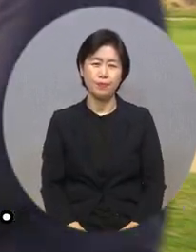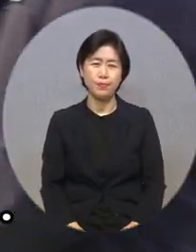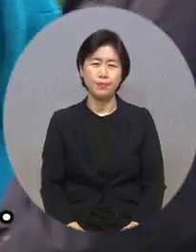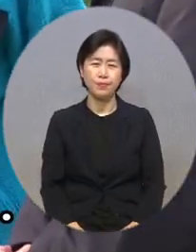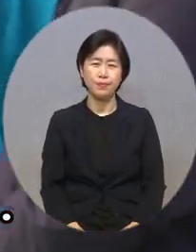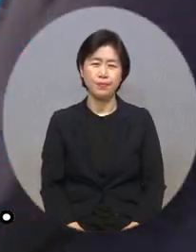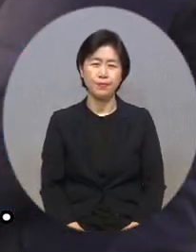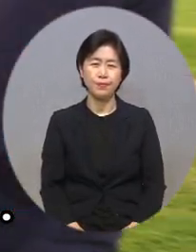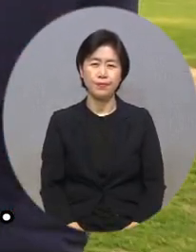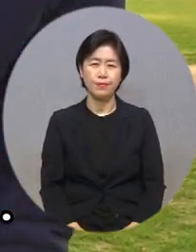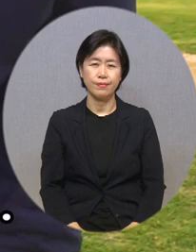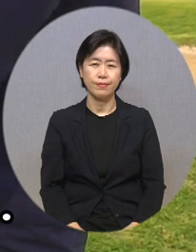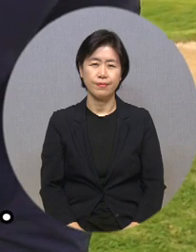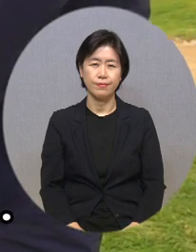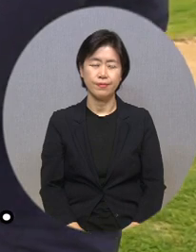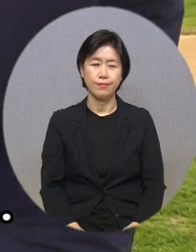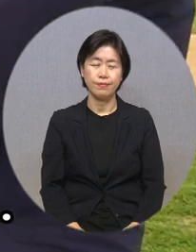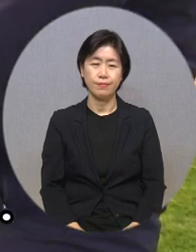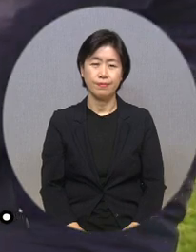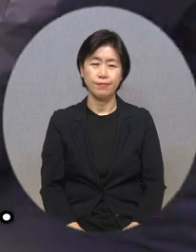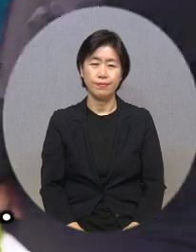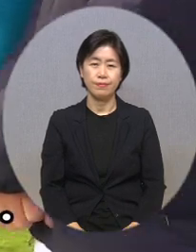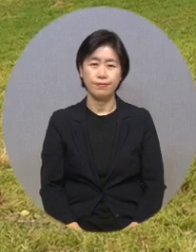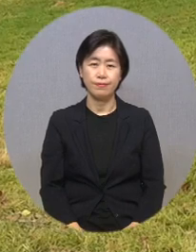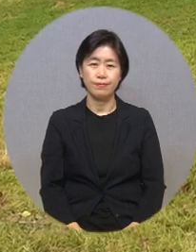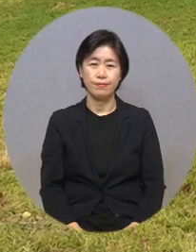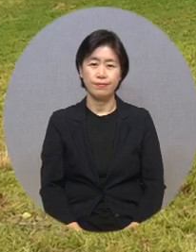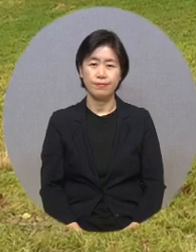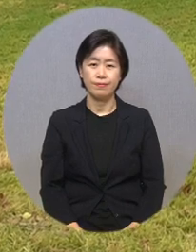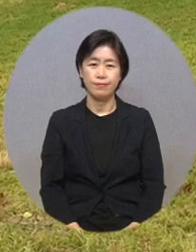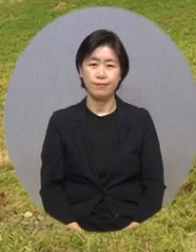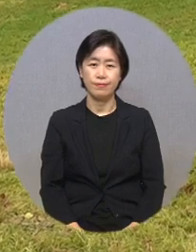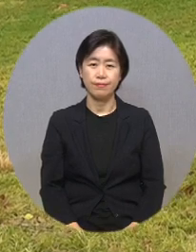편하신 것 같은데 아마 지금 피칭으로 좀 붙이신 것 같은데.